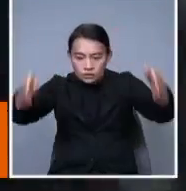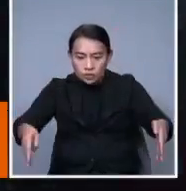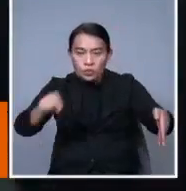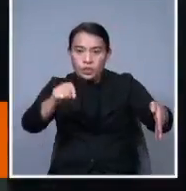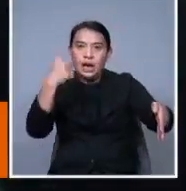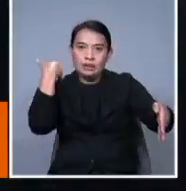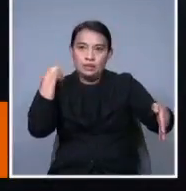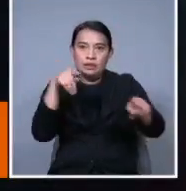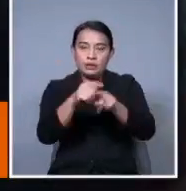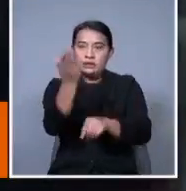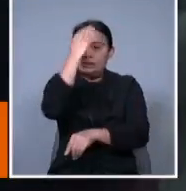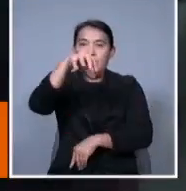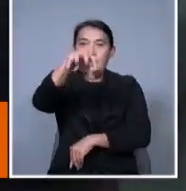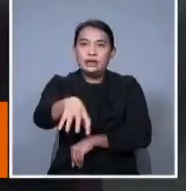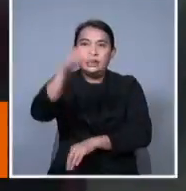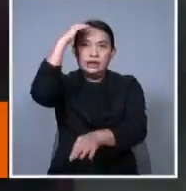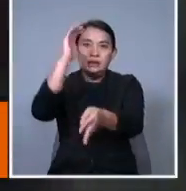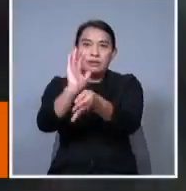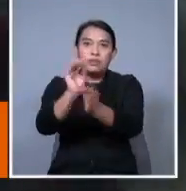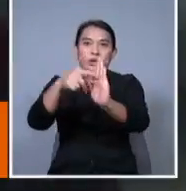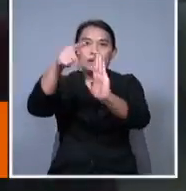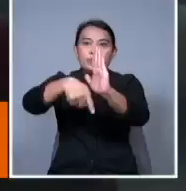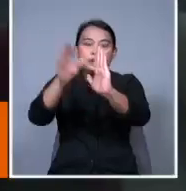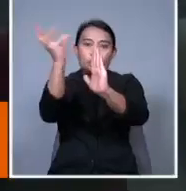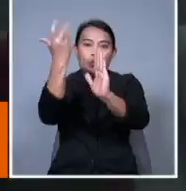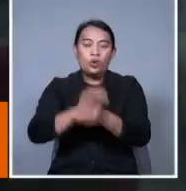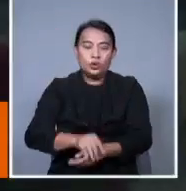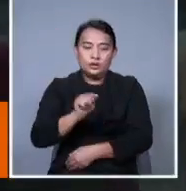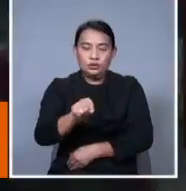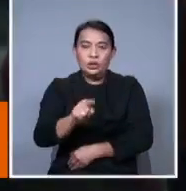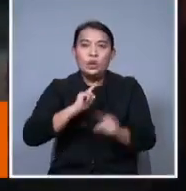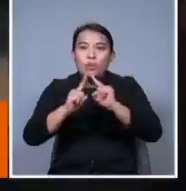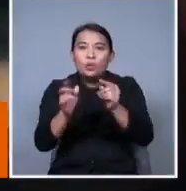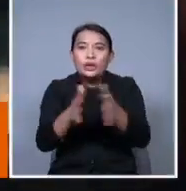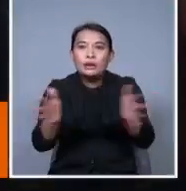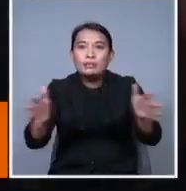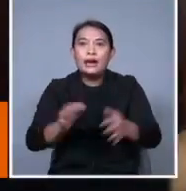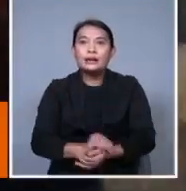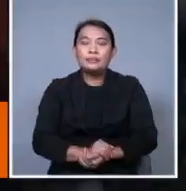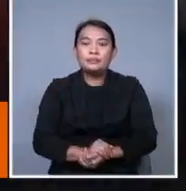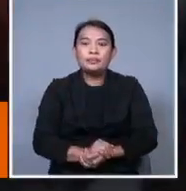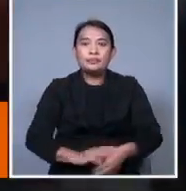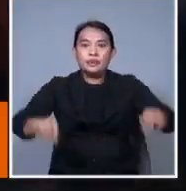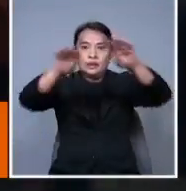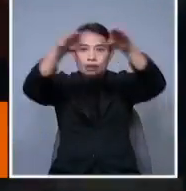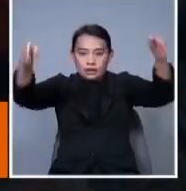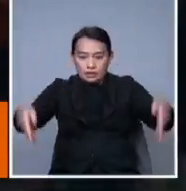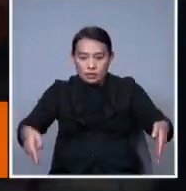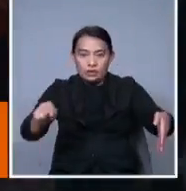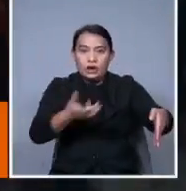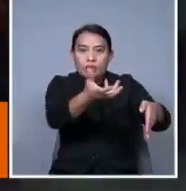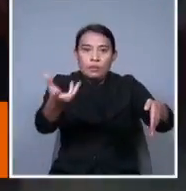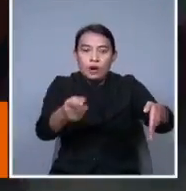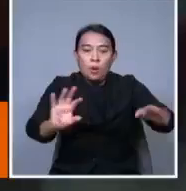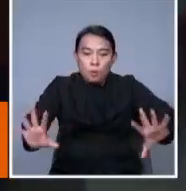ริเวณด้านหน้าสถานีตำรวจภูธรเมืองพิษณุโลกเพราะว่าเป็นจุดที่มีการพูดถึงกันมากที่สุดของในตู้เนี่ยหมดเร็วจริงๆนี่